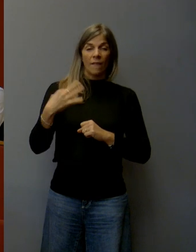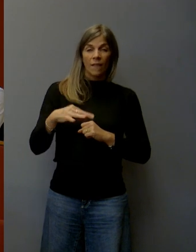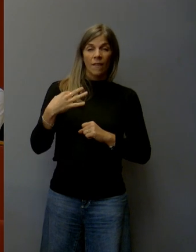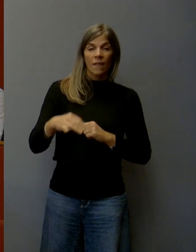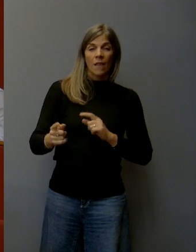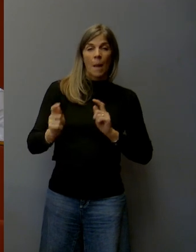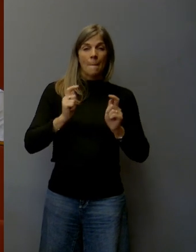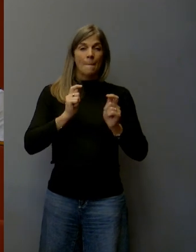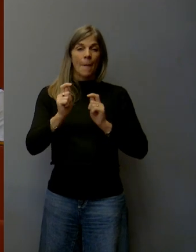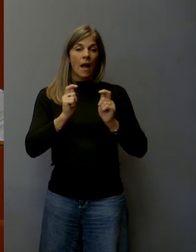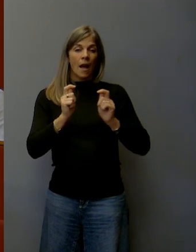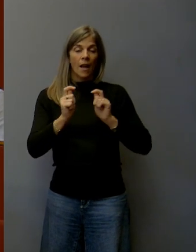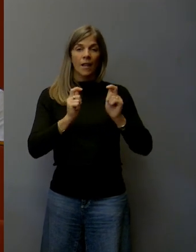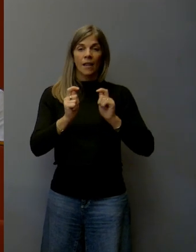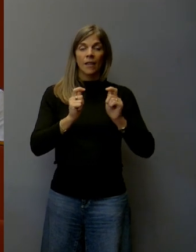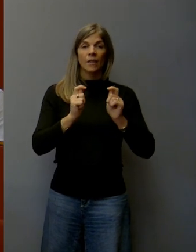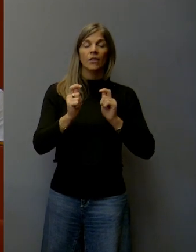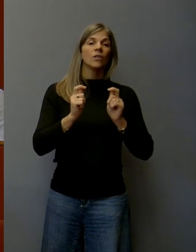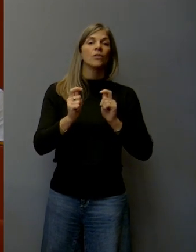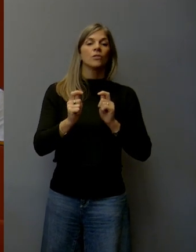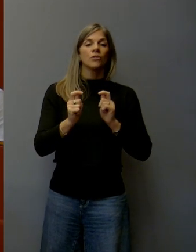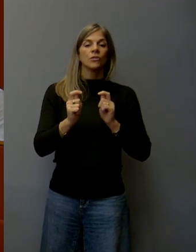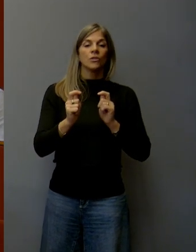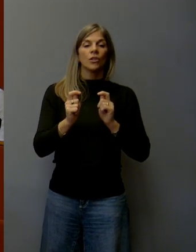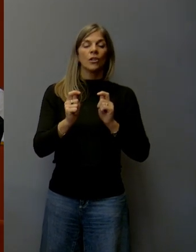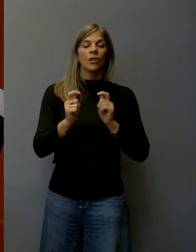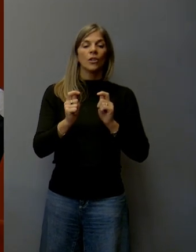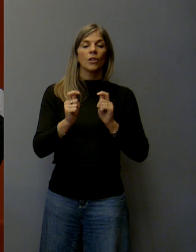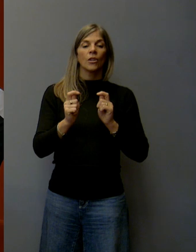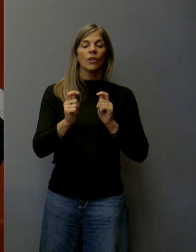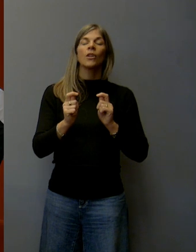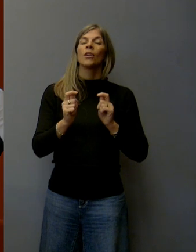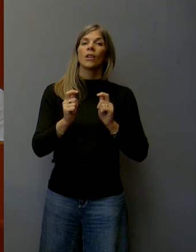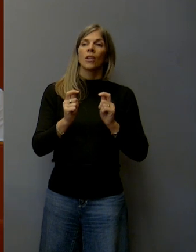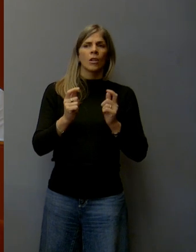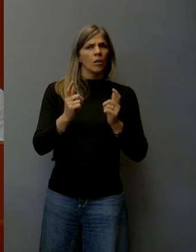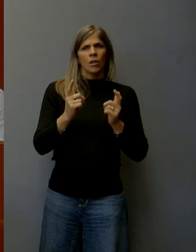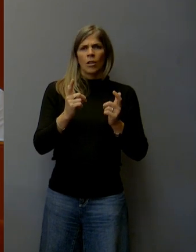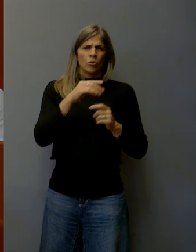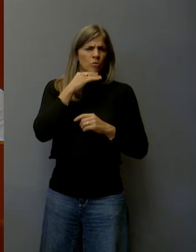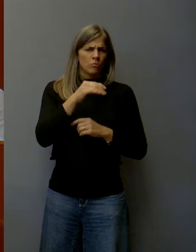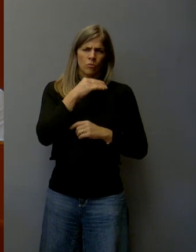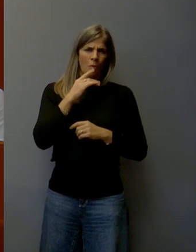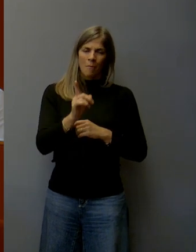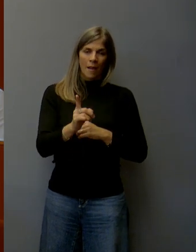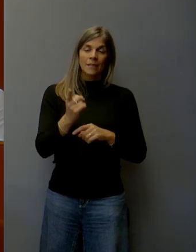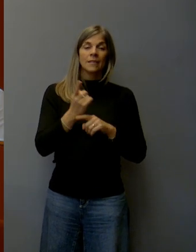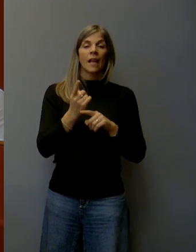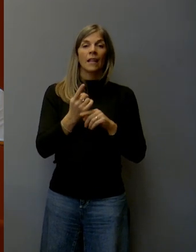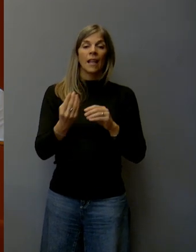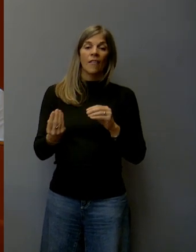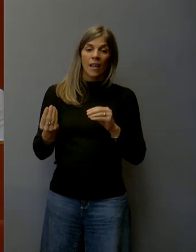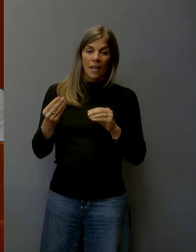abbiamo letto i vari punti di forza che si intende Ma ci deve essere anche una cosa più semplice che poi porta automaticamente